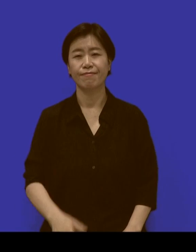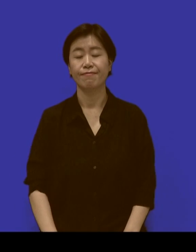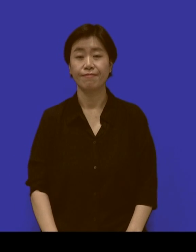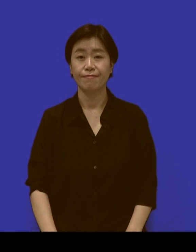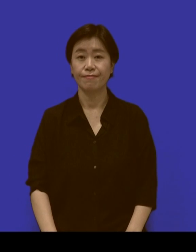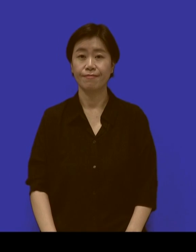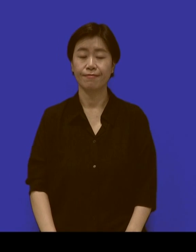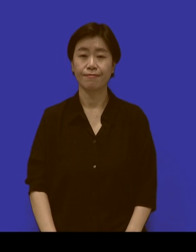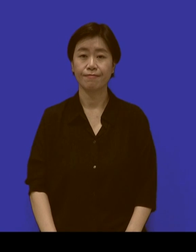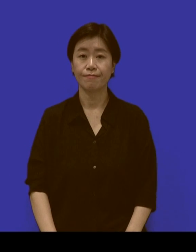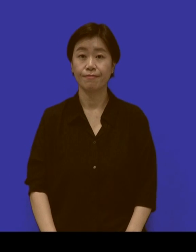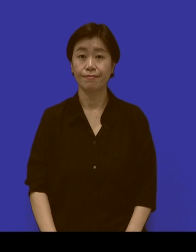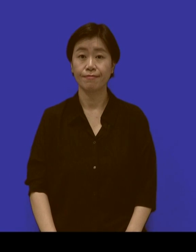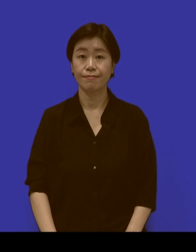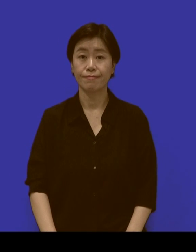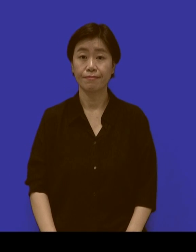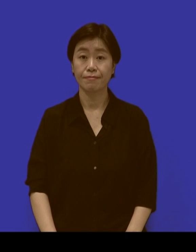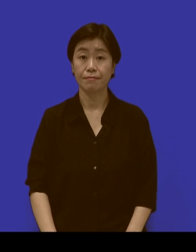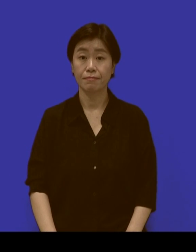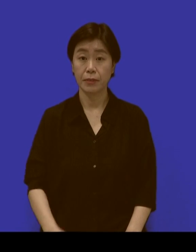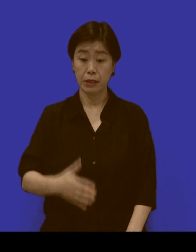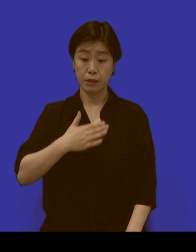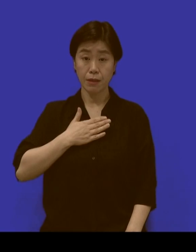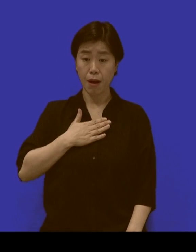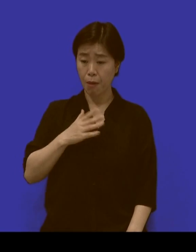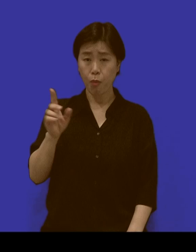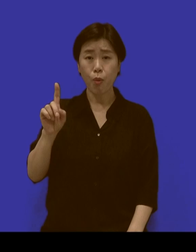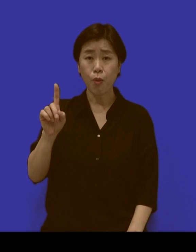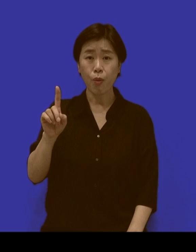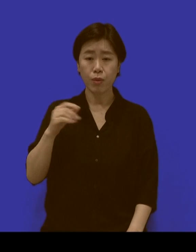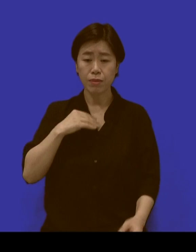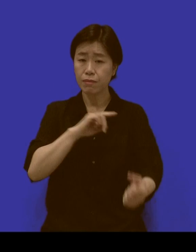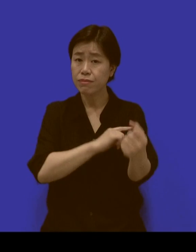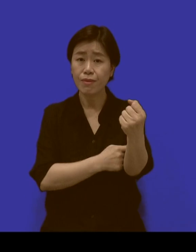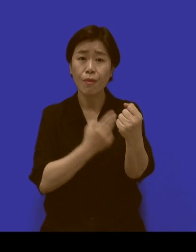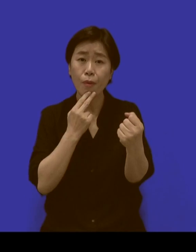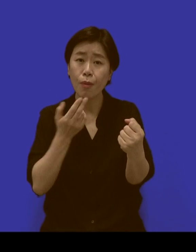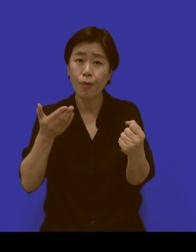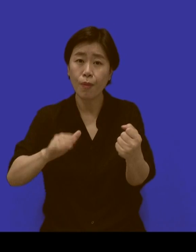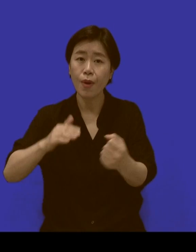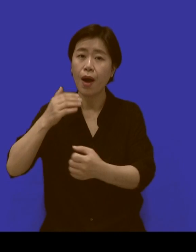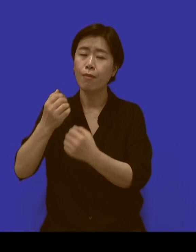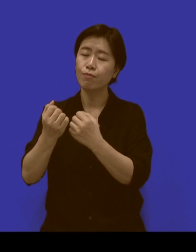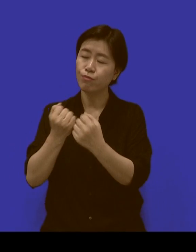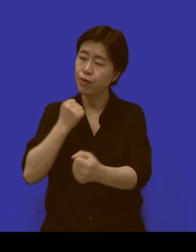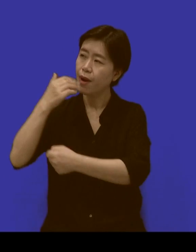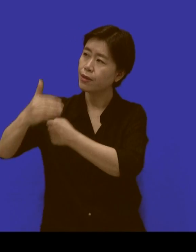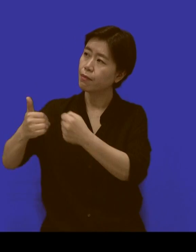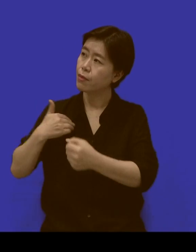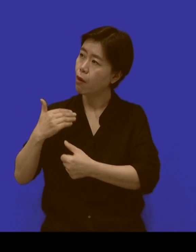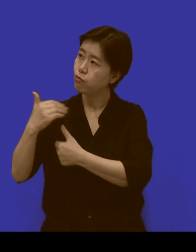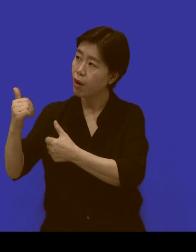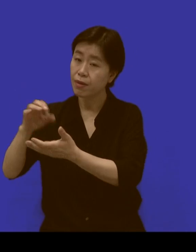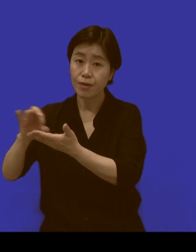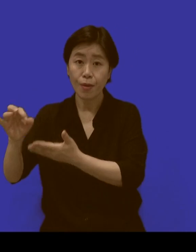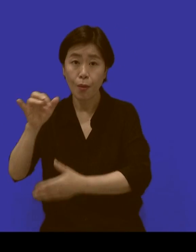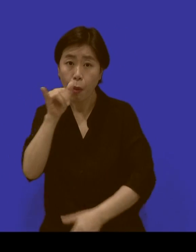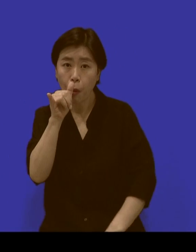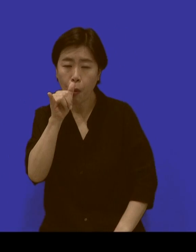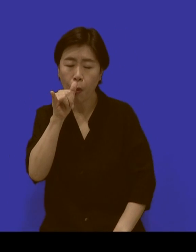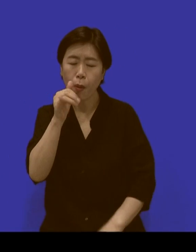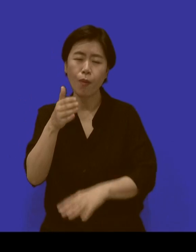마음을 부어주시는구나. 그래서 내가 무엇이 간데 나 같은 사람을 사용하시나 이런 생각을 하게 됐고요.